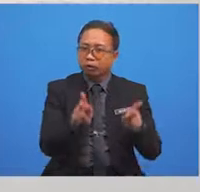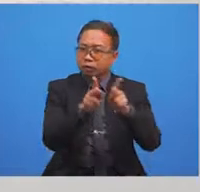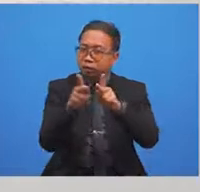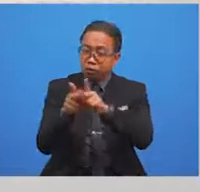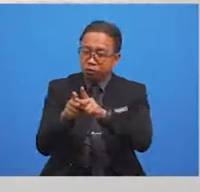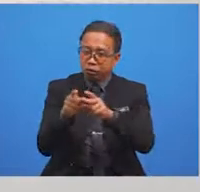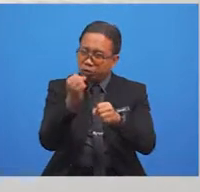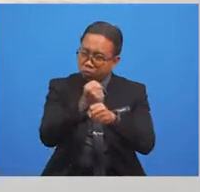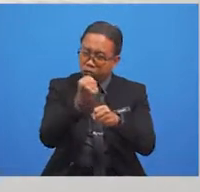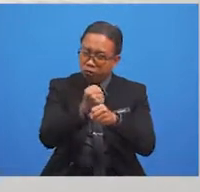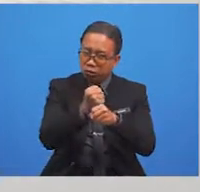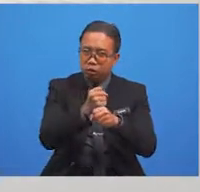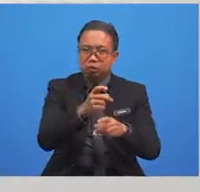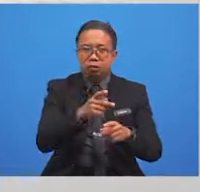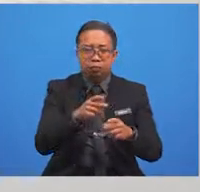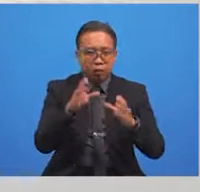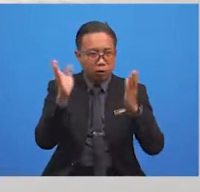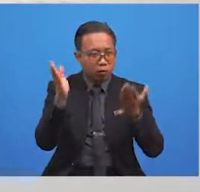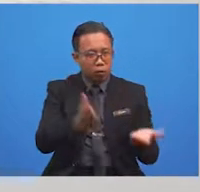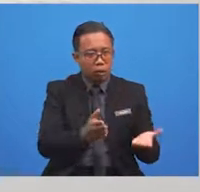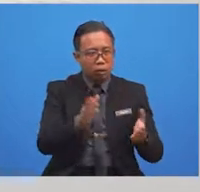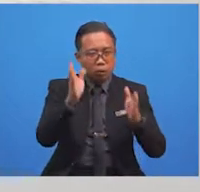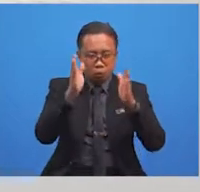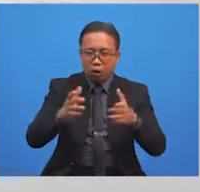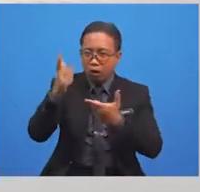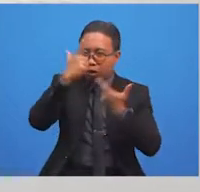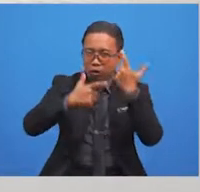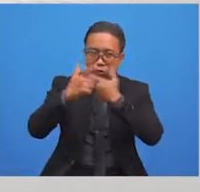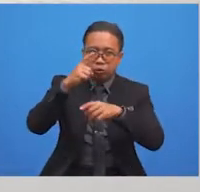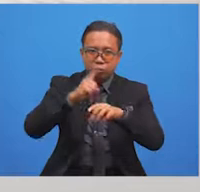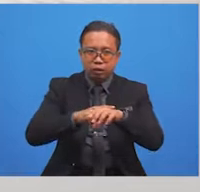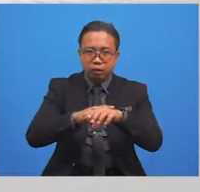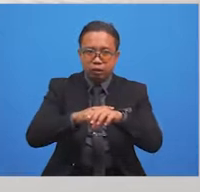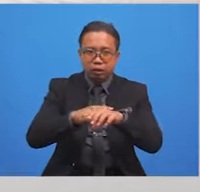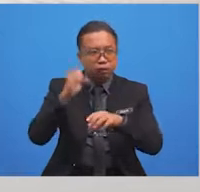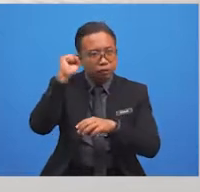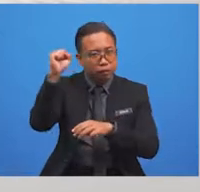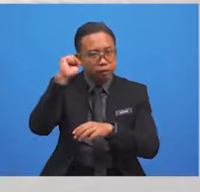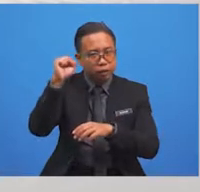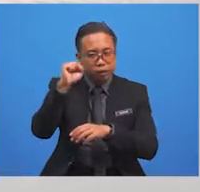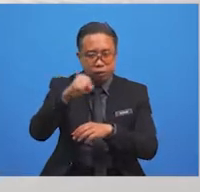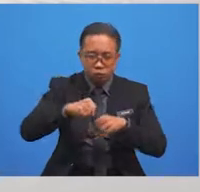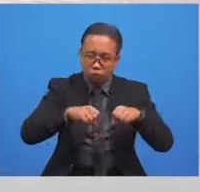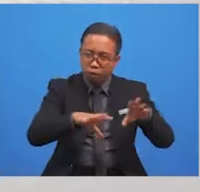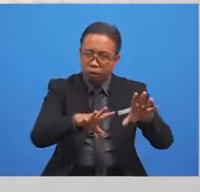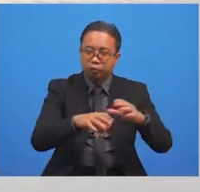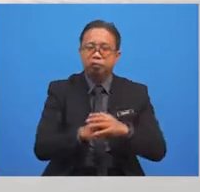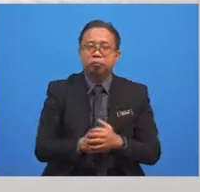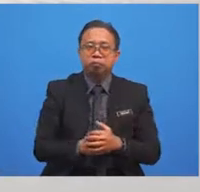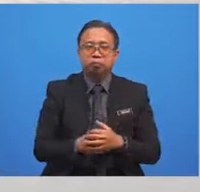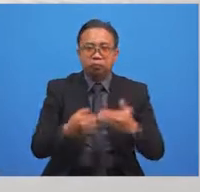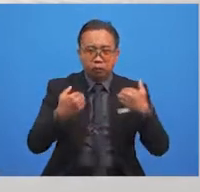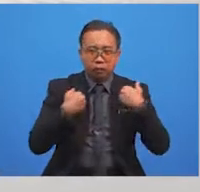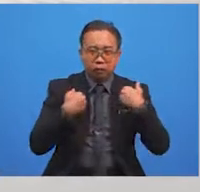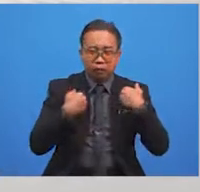sebagai pemandu pelancong, contohnya di Sungai Kinabatangan. Ada juga